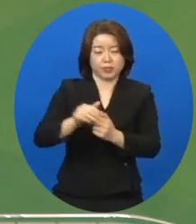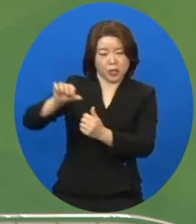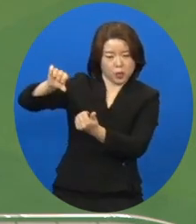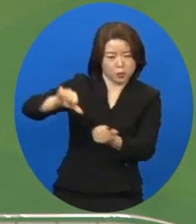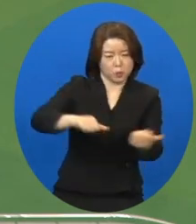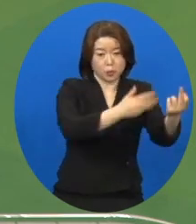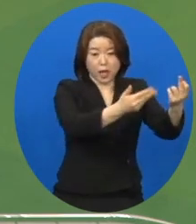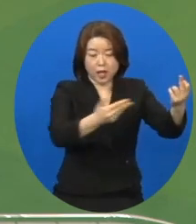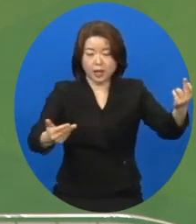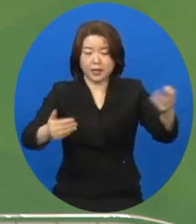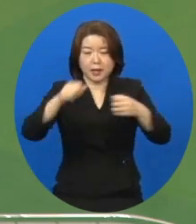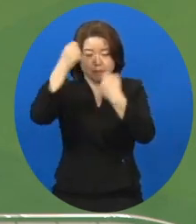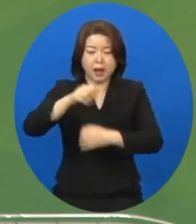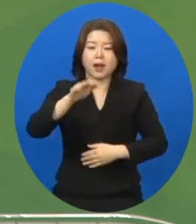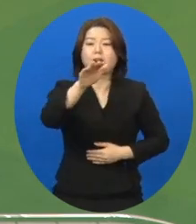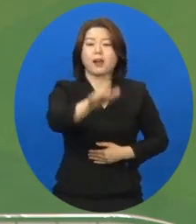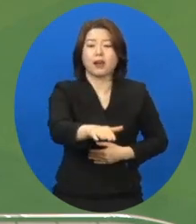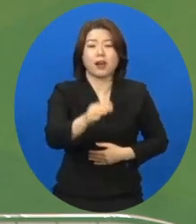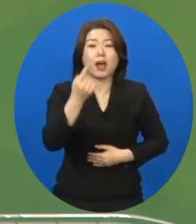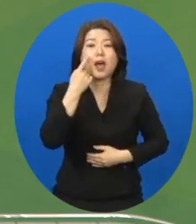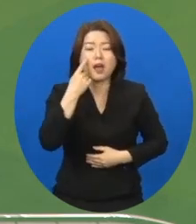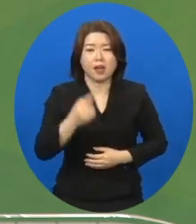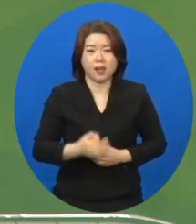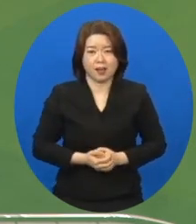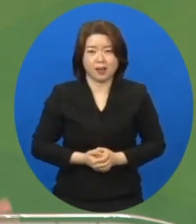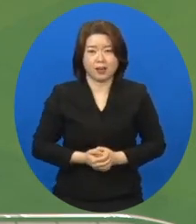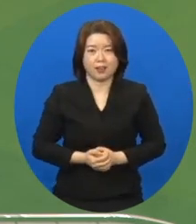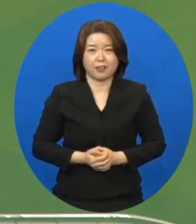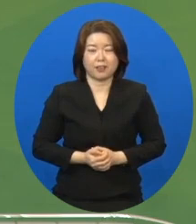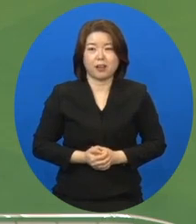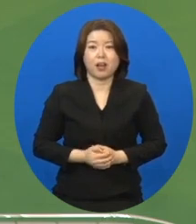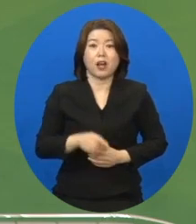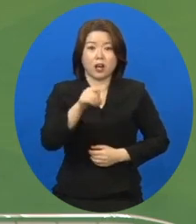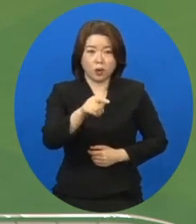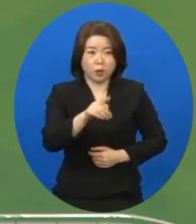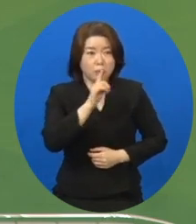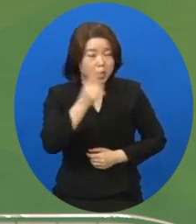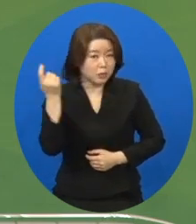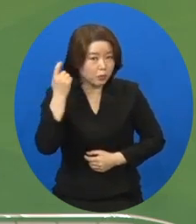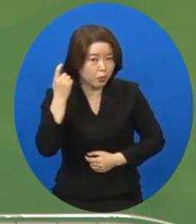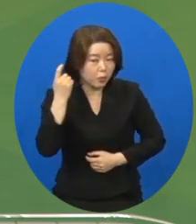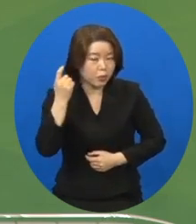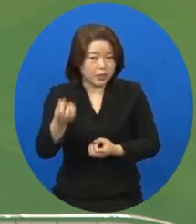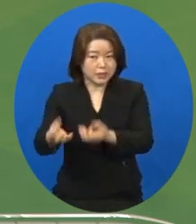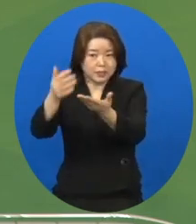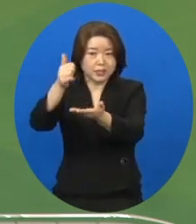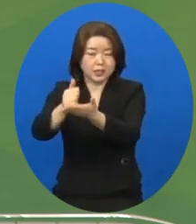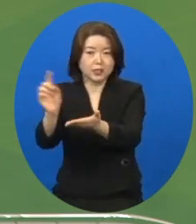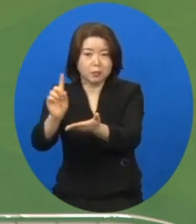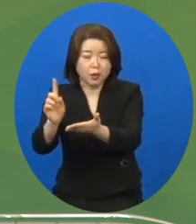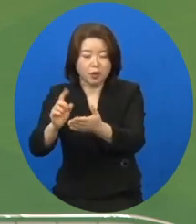내디디라. 그리고 제사장들이 순종의 걸음을 내디딥니다.